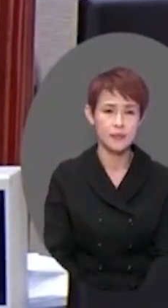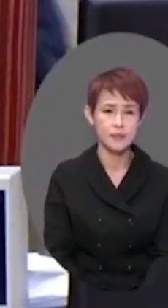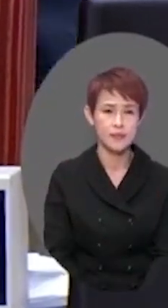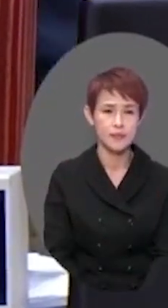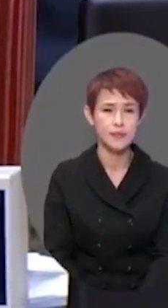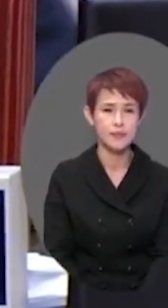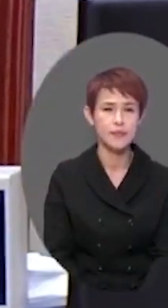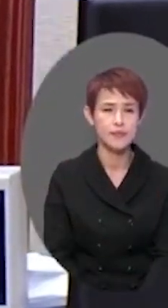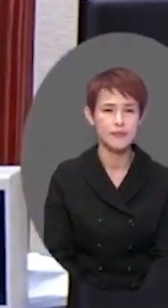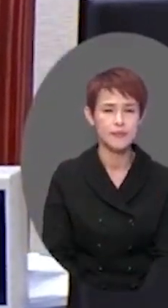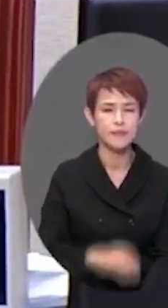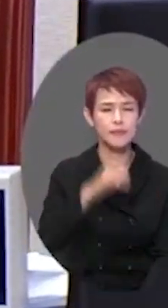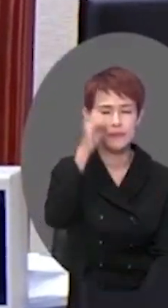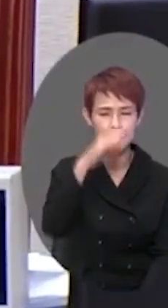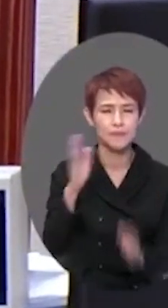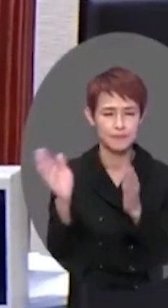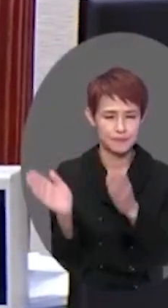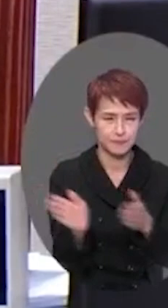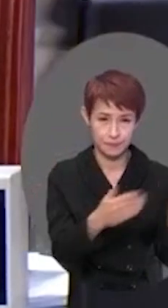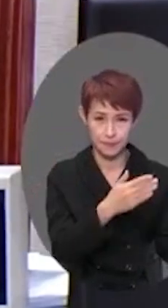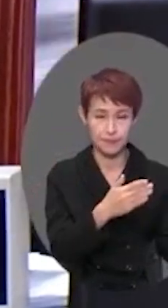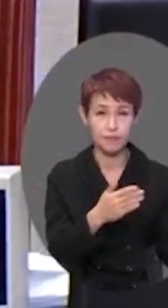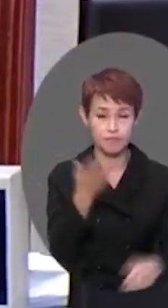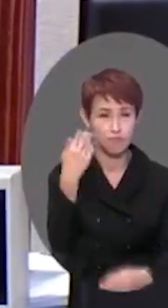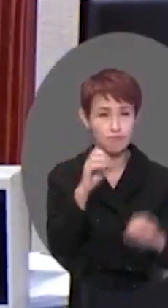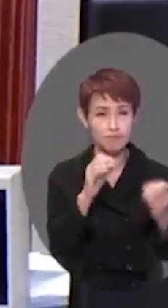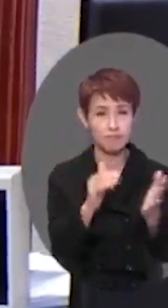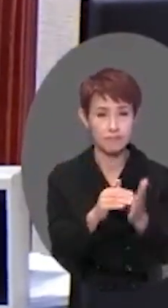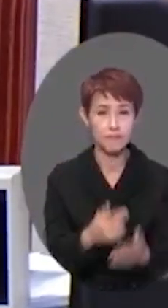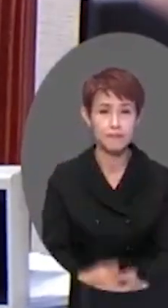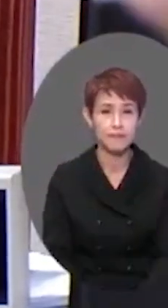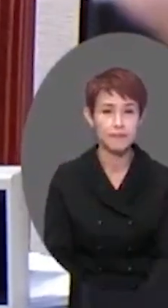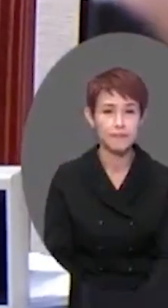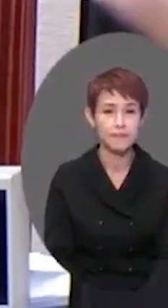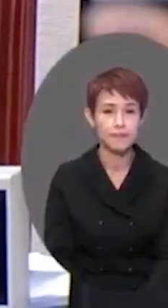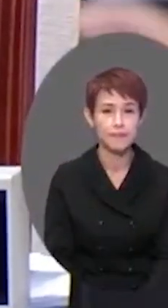풀고 가기로 지난번에 얘기를 했습니다. 예.